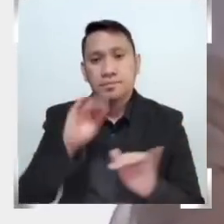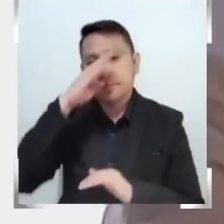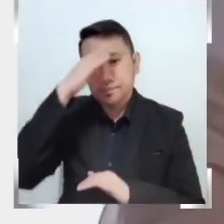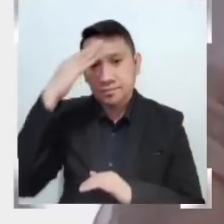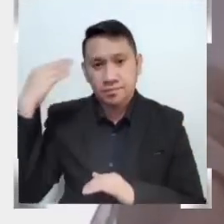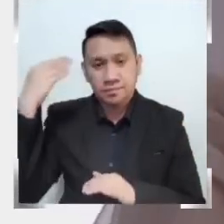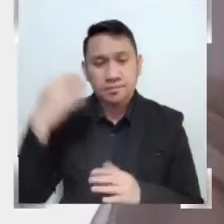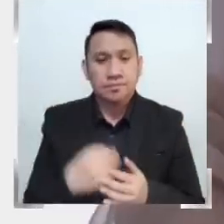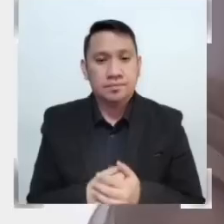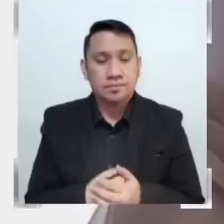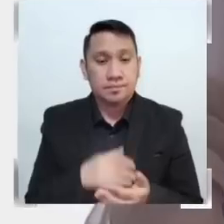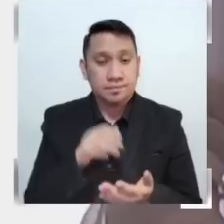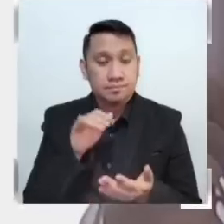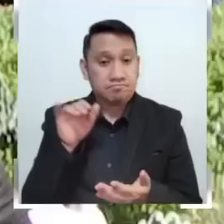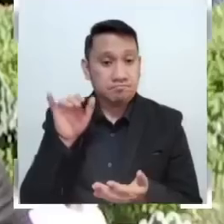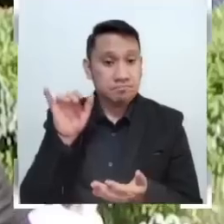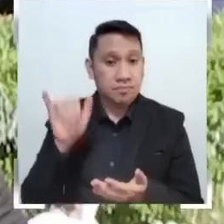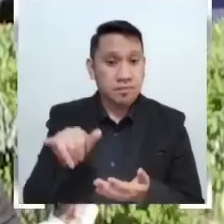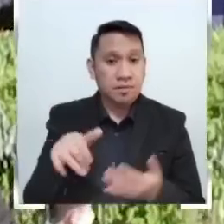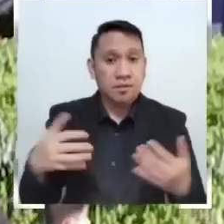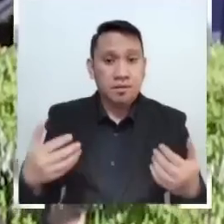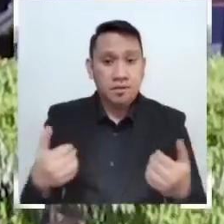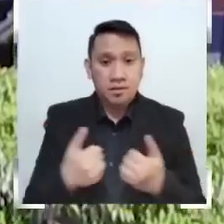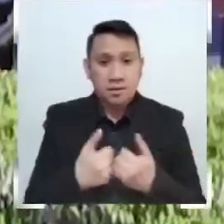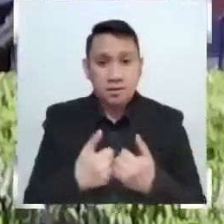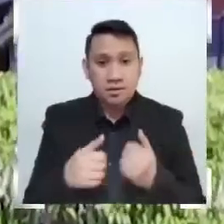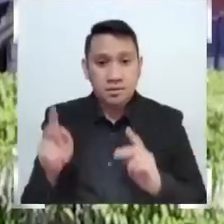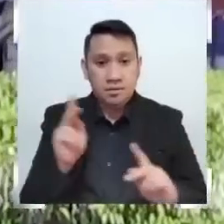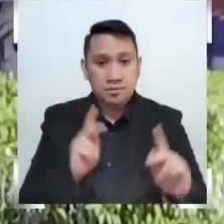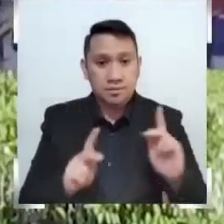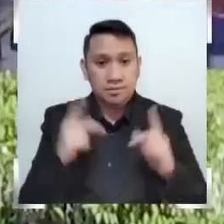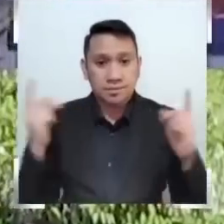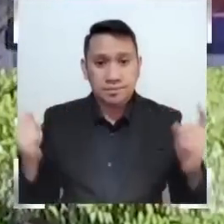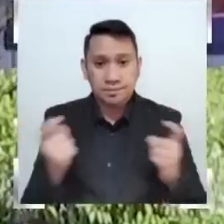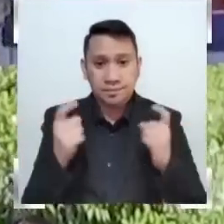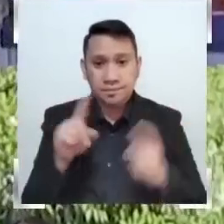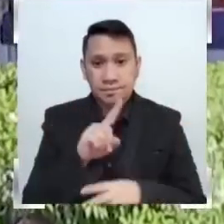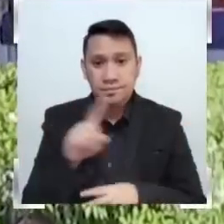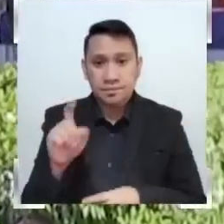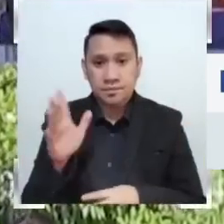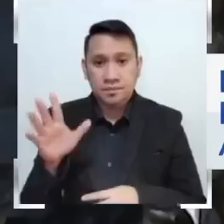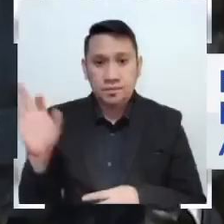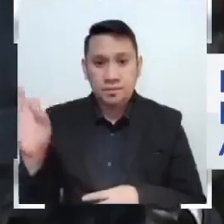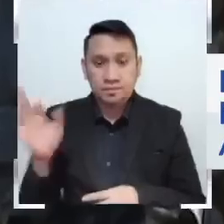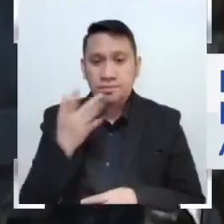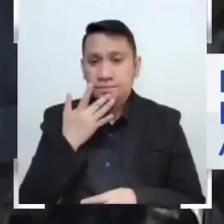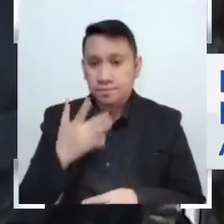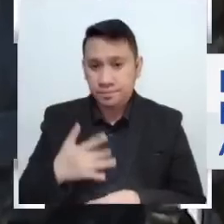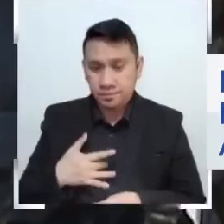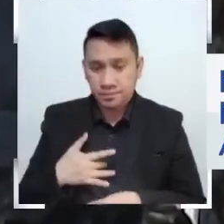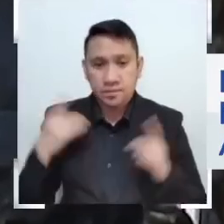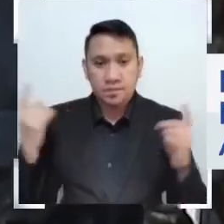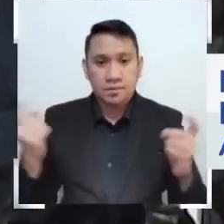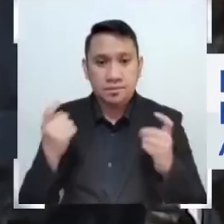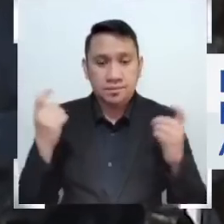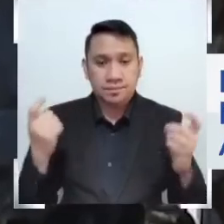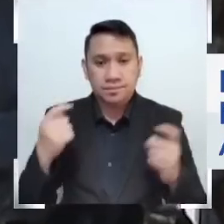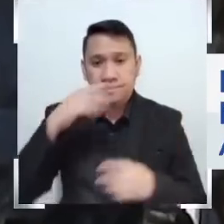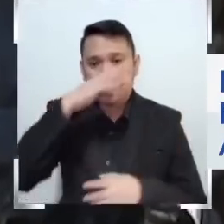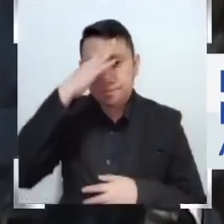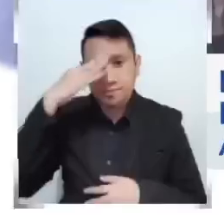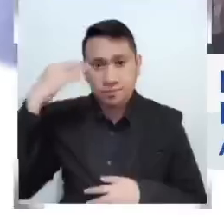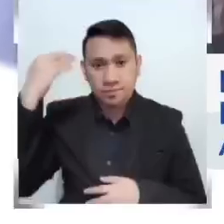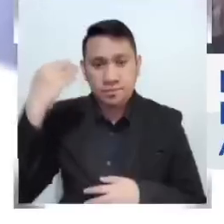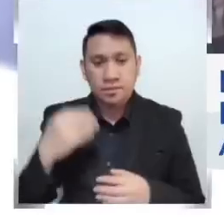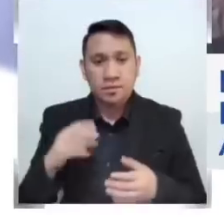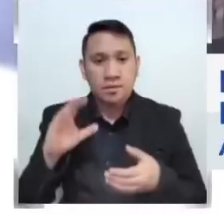Ito ang hamon ni Pangulong Bongbong Marcos sa pagdiriwang ng 159th birth anniversary ni Gat Andres Bonifacio sa Caloocan